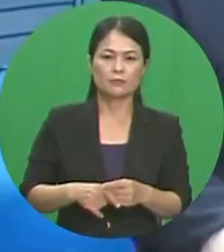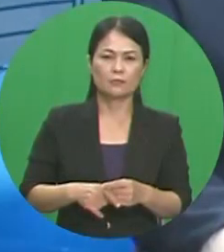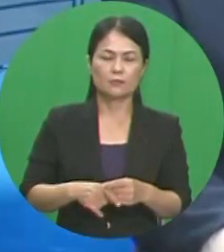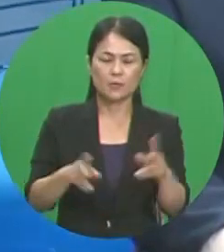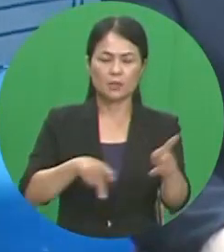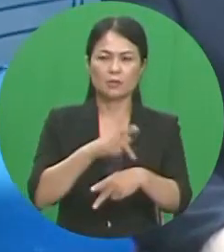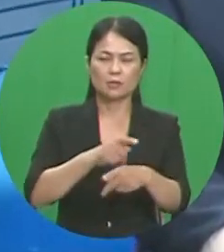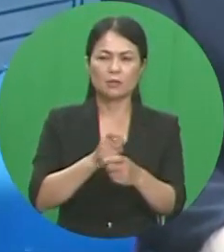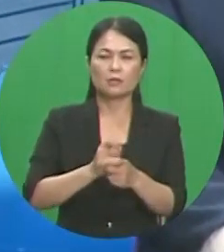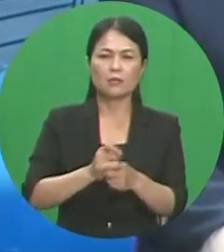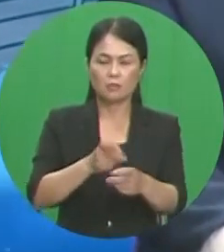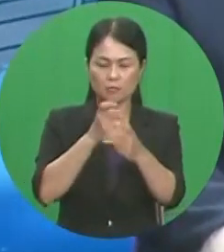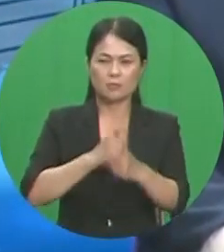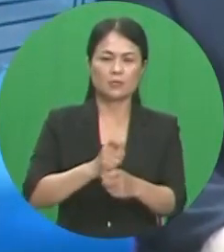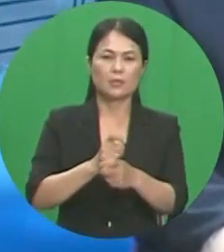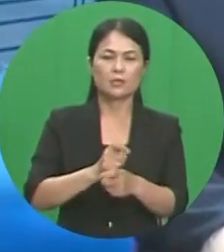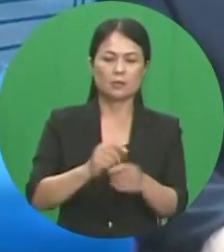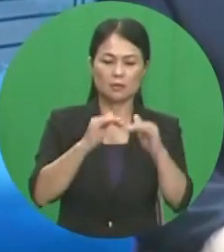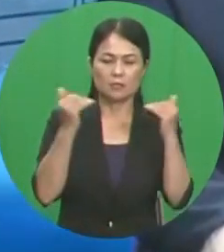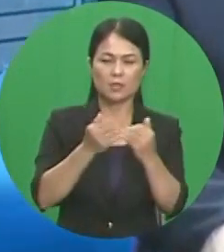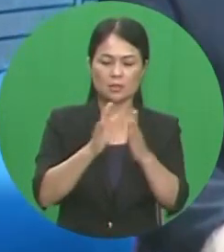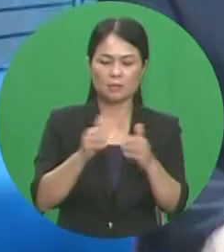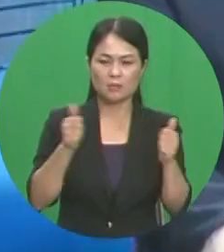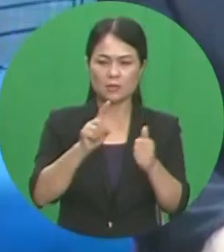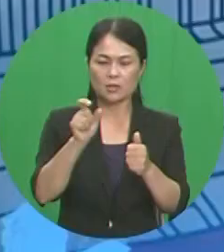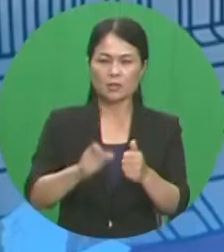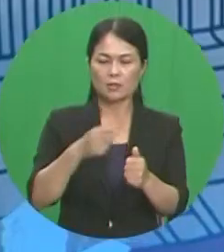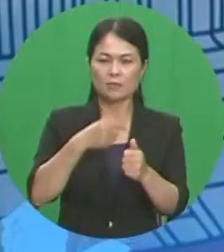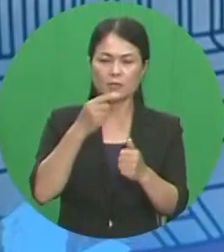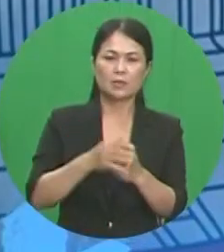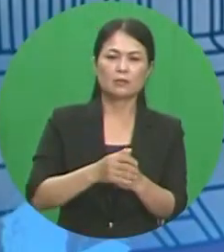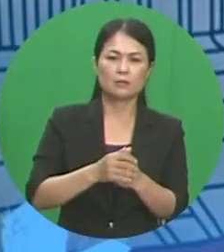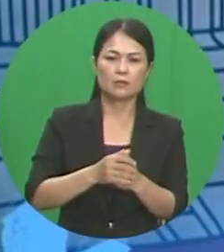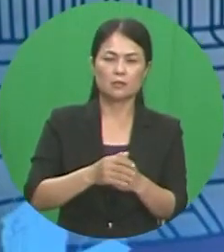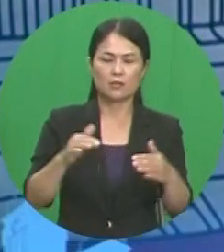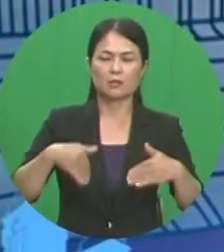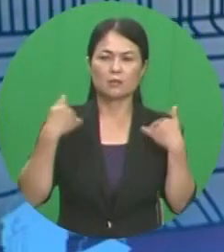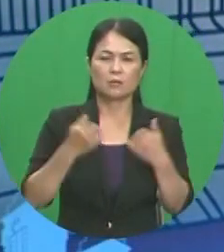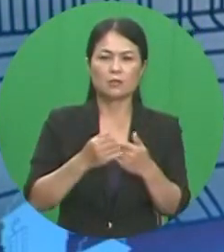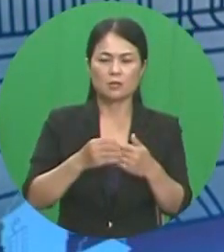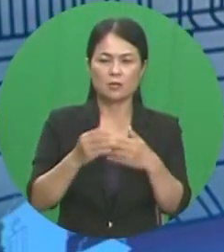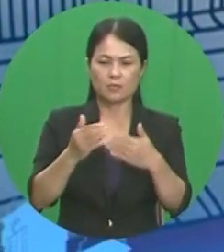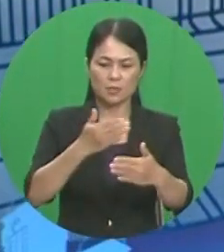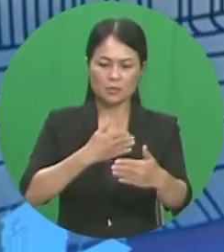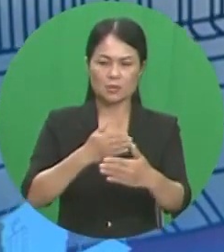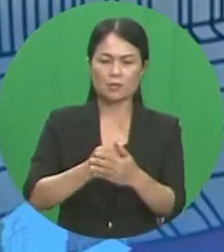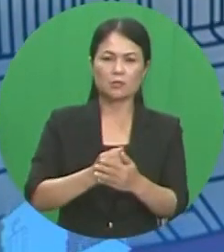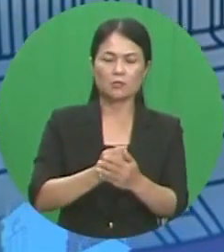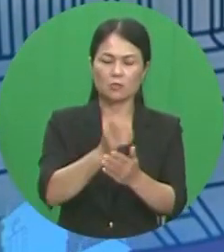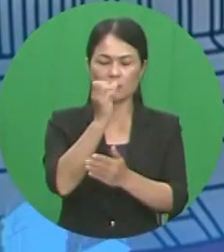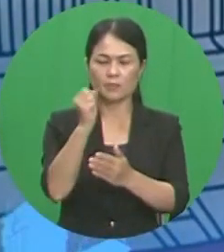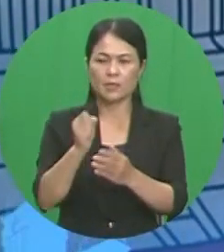ទូរទស្សនិកជនជាទីគោរពសមាជិករដ្ឋសភាមួយរូបបានលើកឡើងថាយុវជនចំនួនក្រោយគឺជាសស